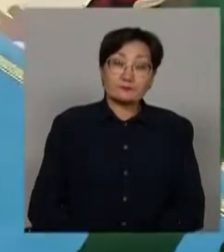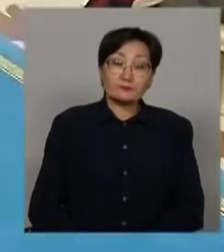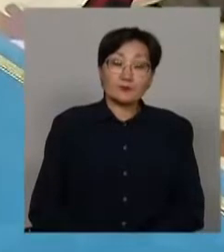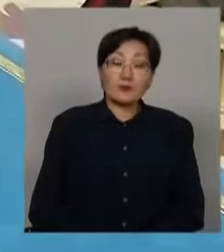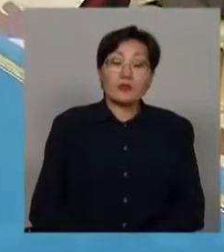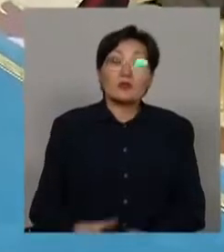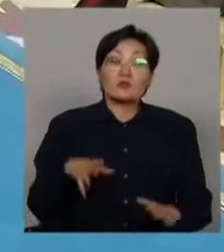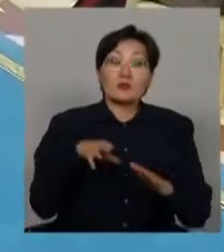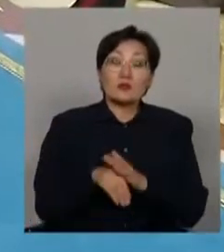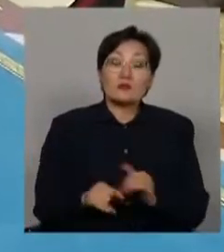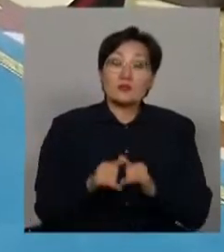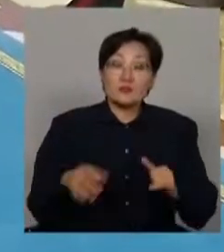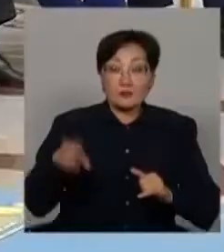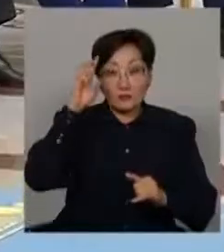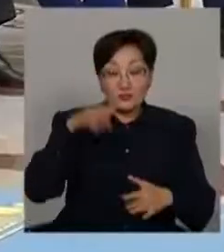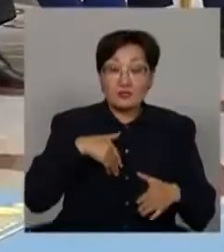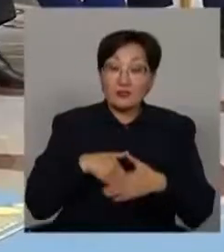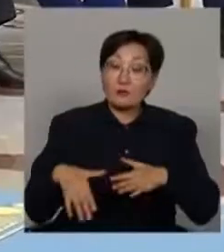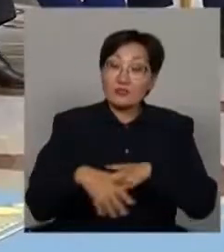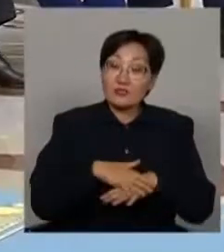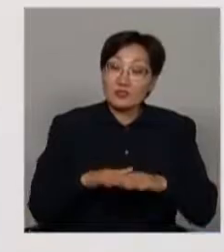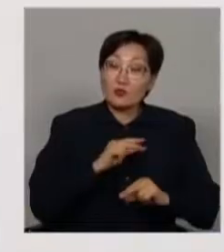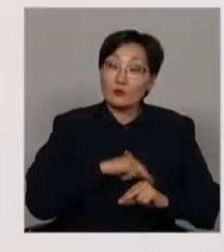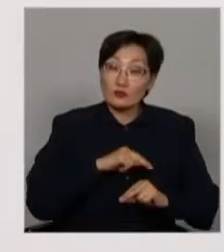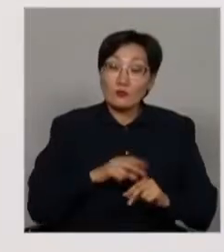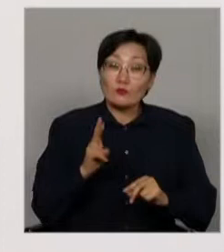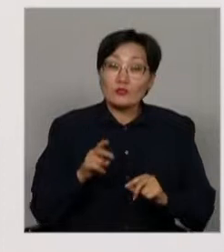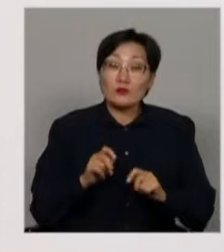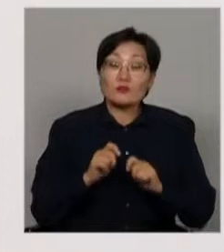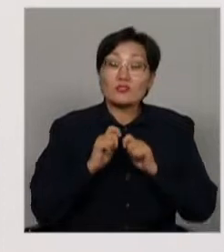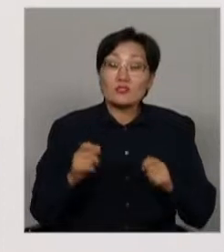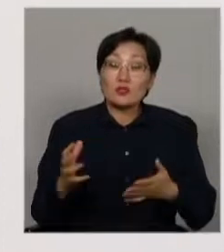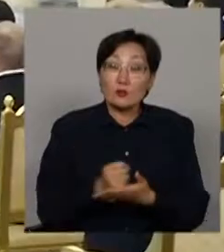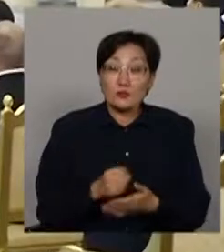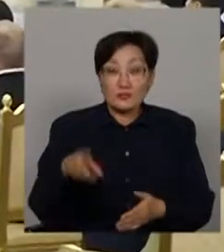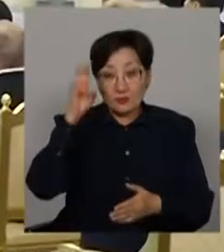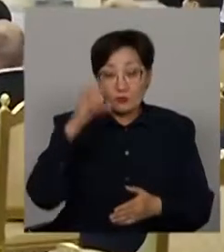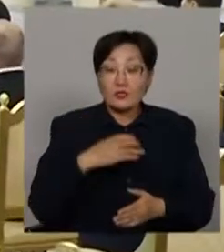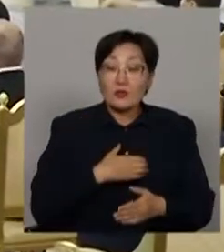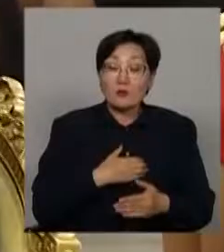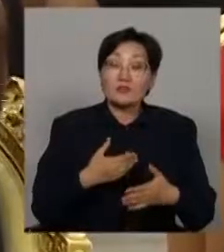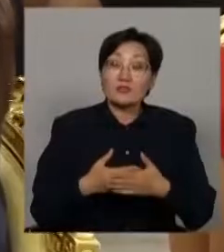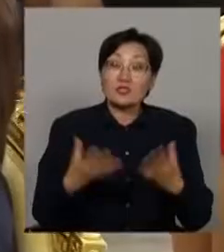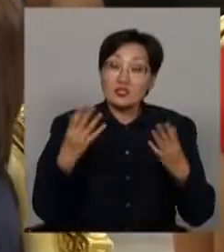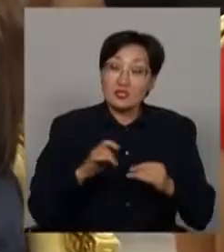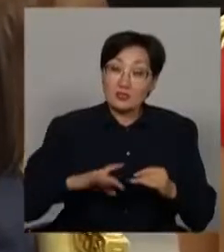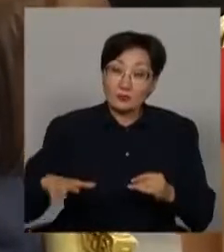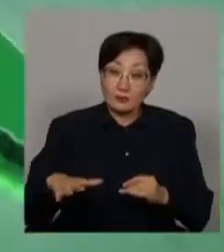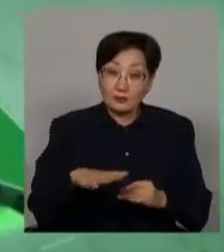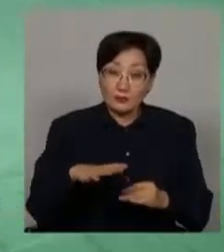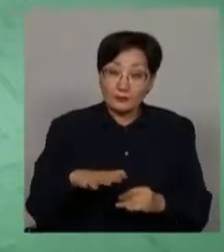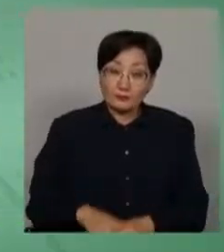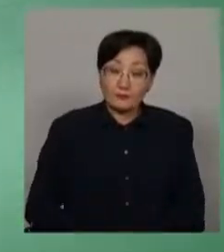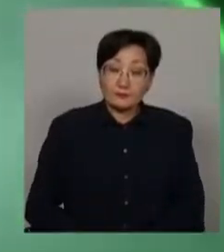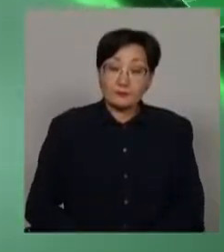За вклад в развитие страны и активную общественную деятельность. Кто удостоился государственных наград в преддверии Дня Республики?